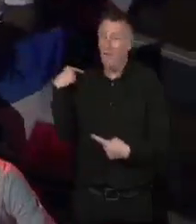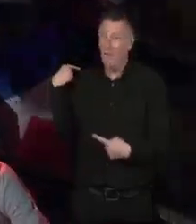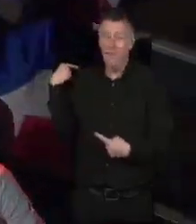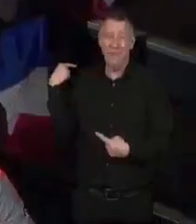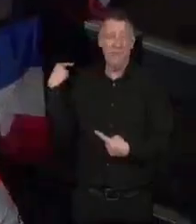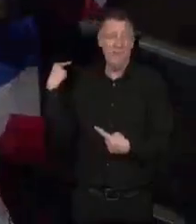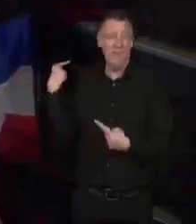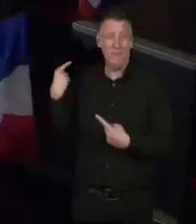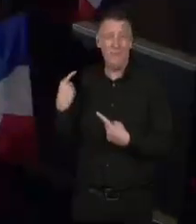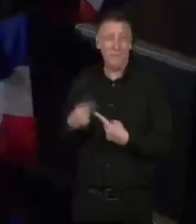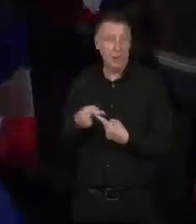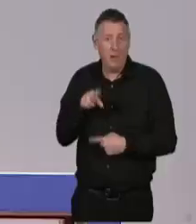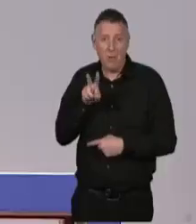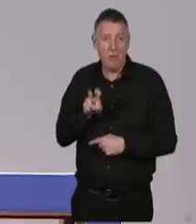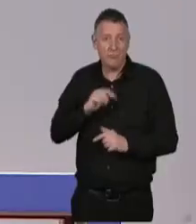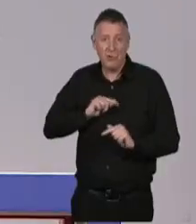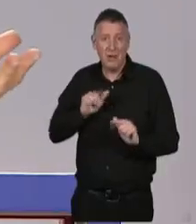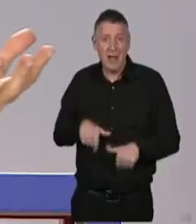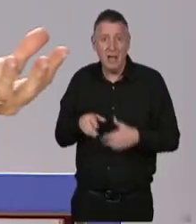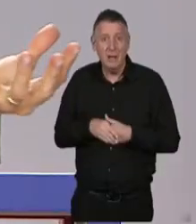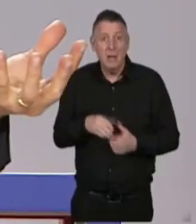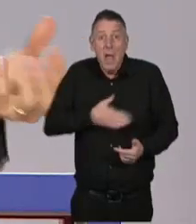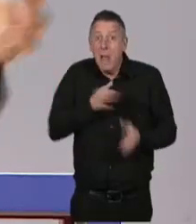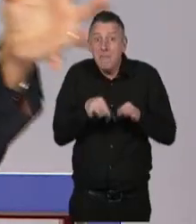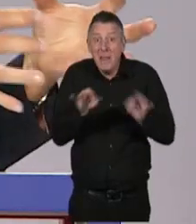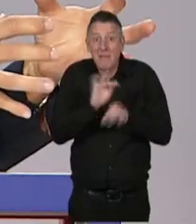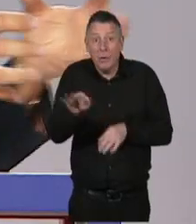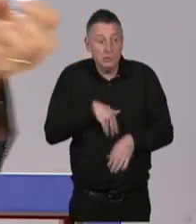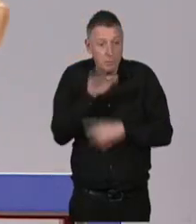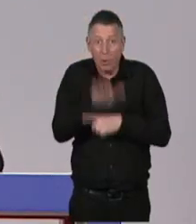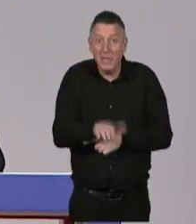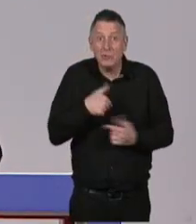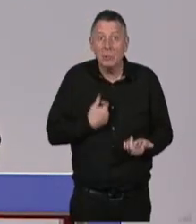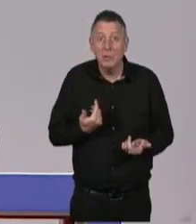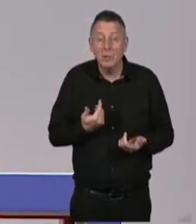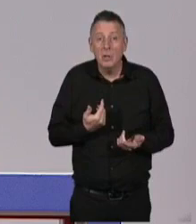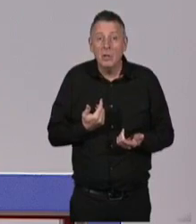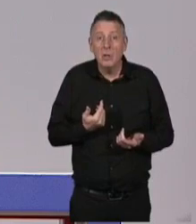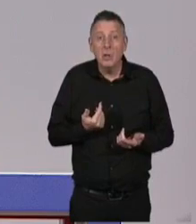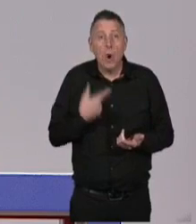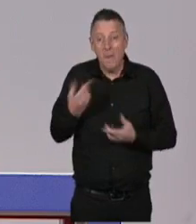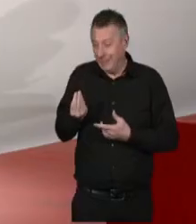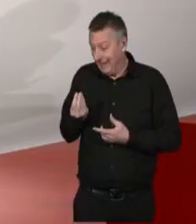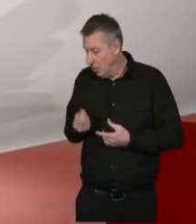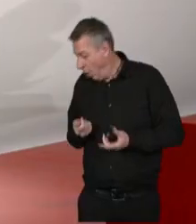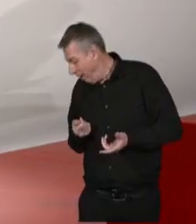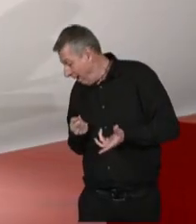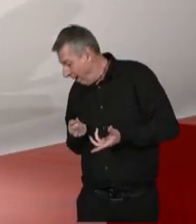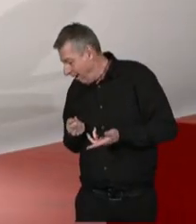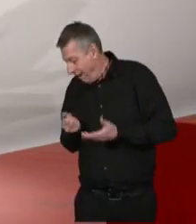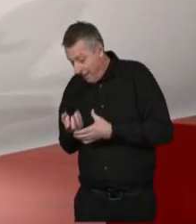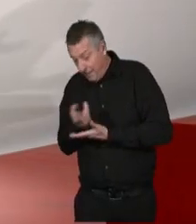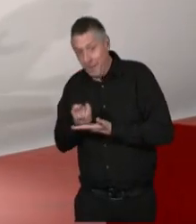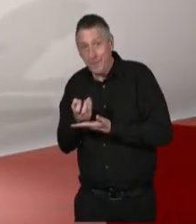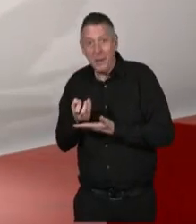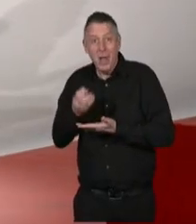Pour une raison simple, qui aime son pays le protège, il le transmet comme on transmet un trésor.